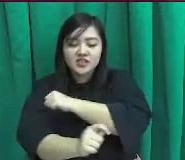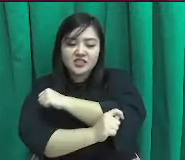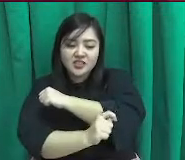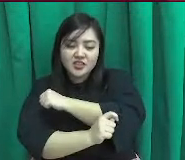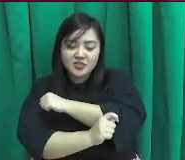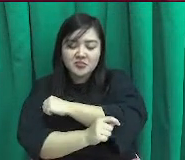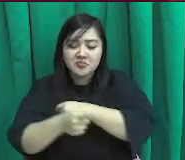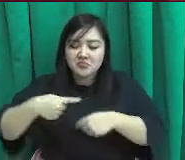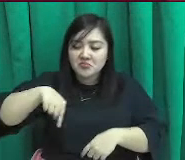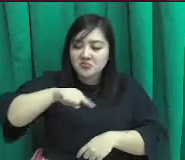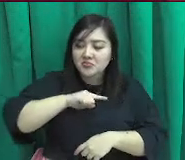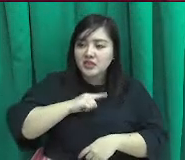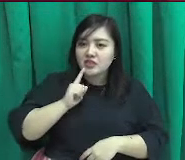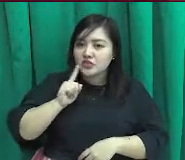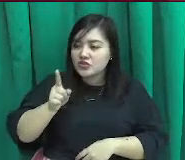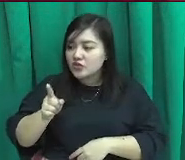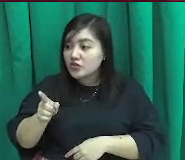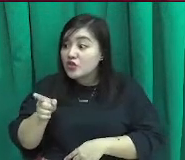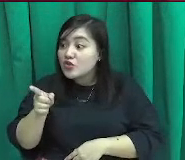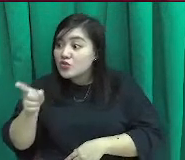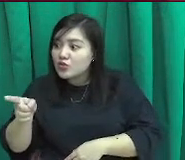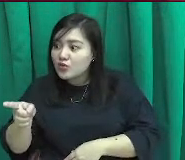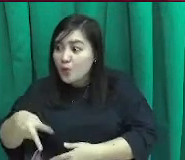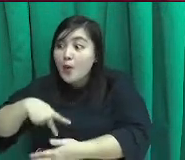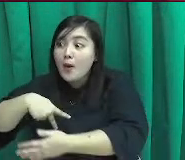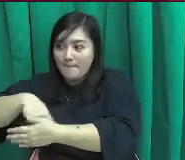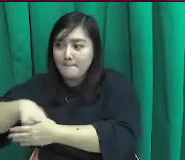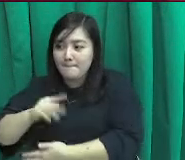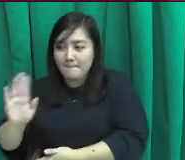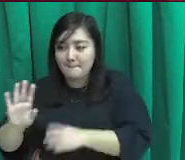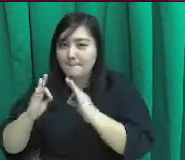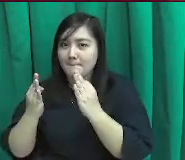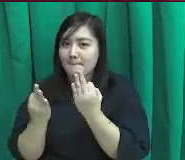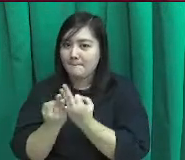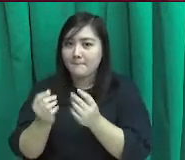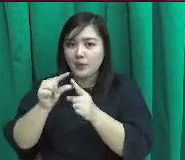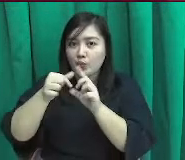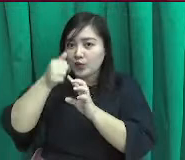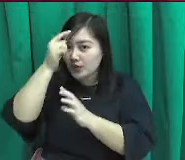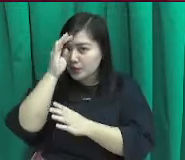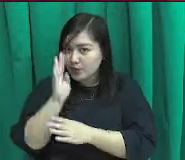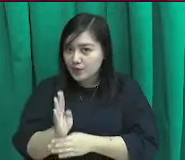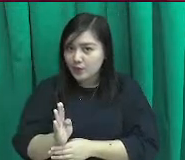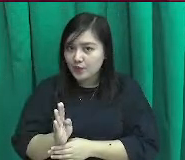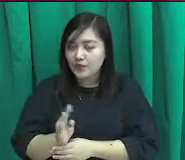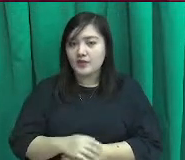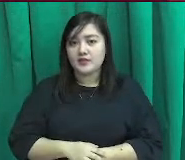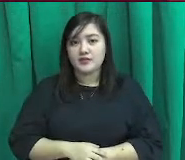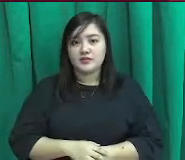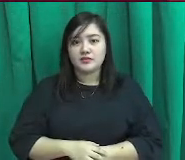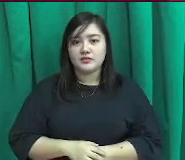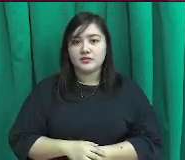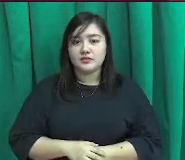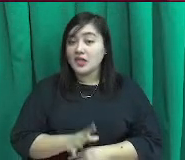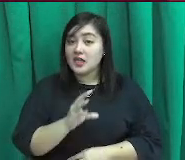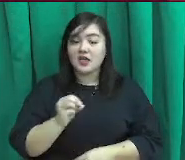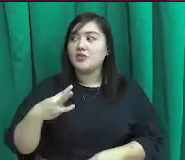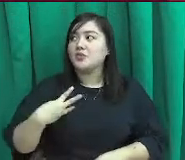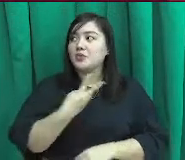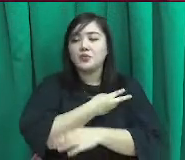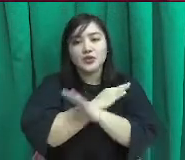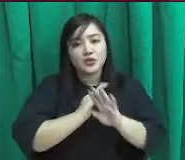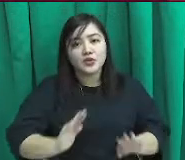tayo sa ganung pamaraan. Yeah. Ang hindi natin alam, na ipipilit natin at emotion na yung nagda-drive ng